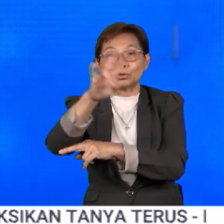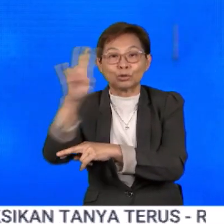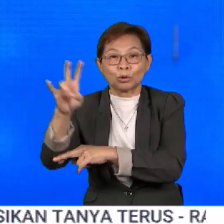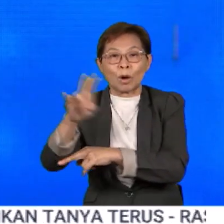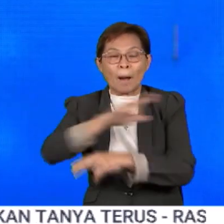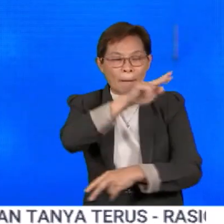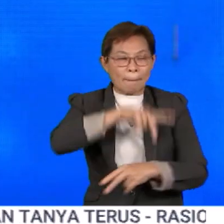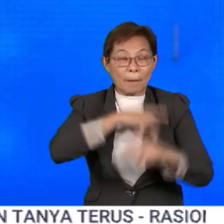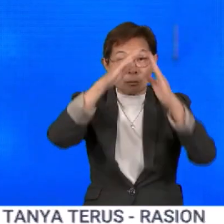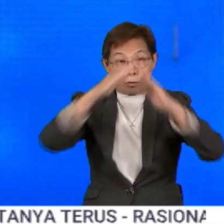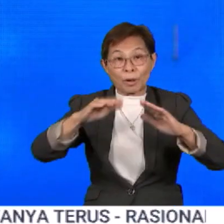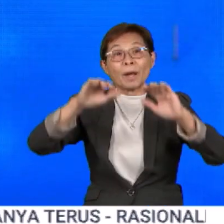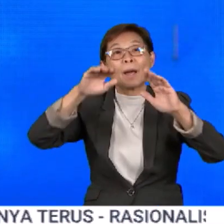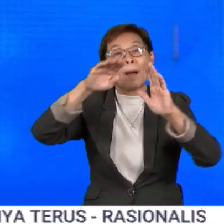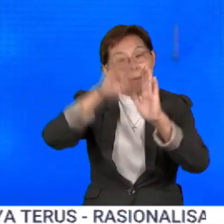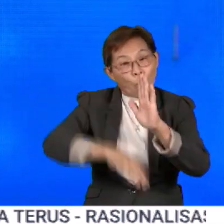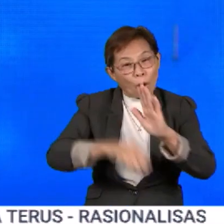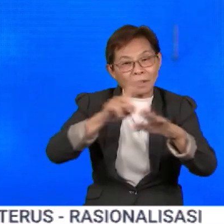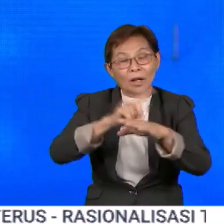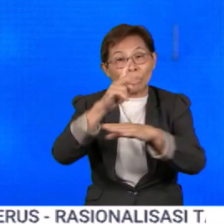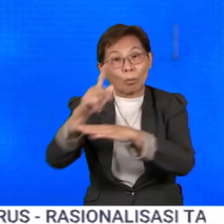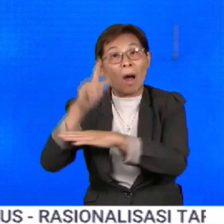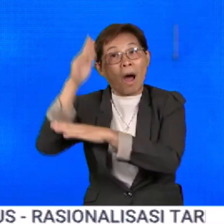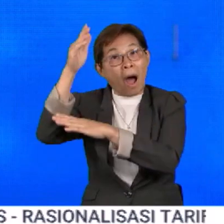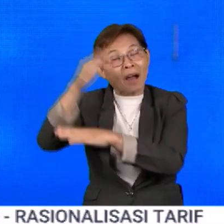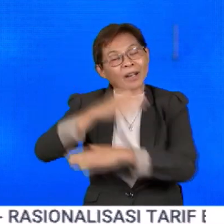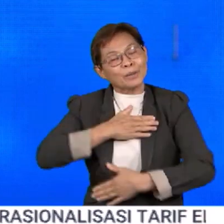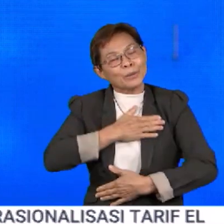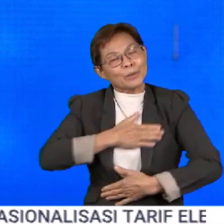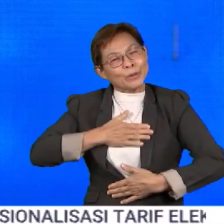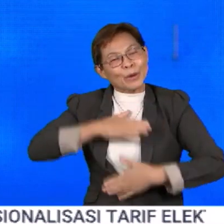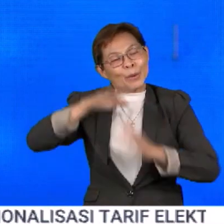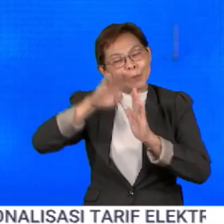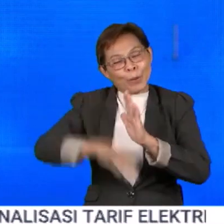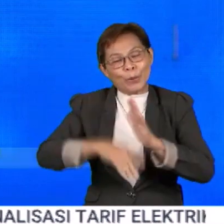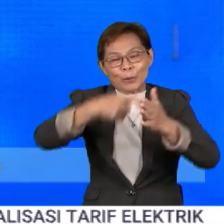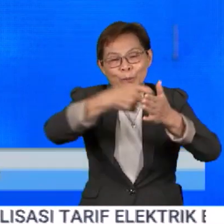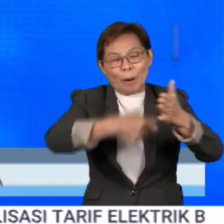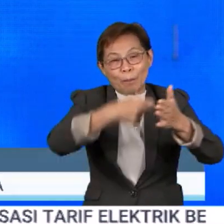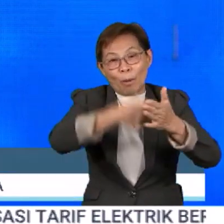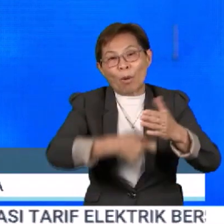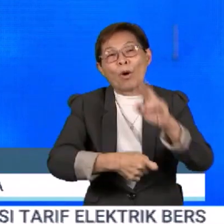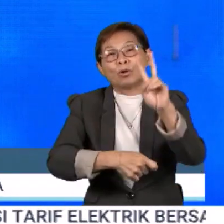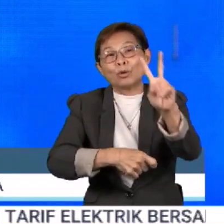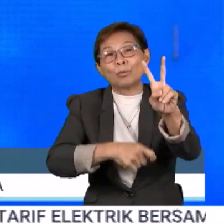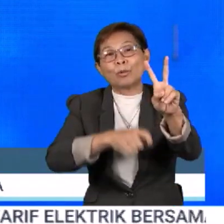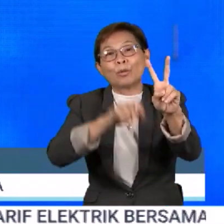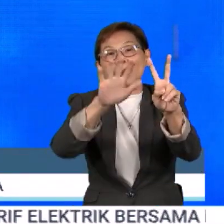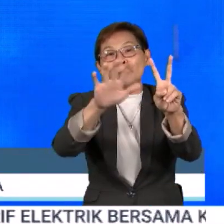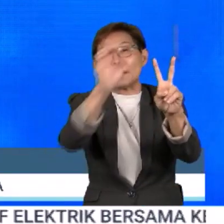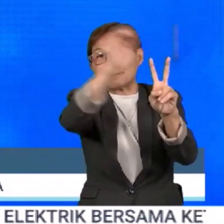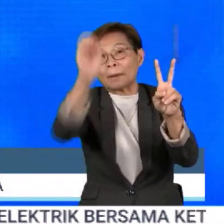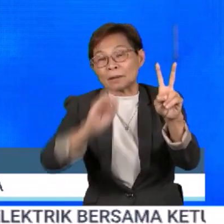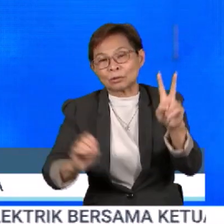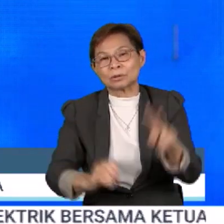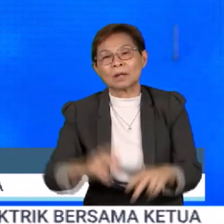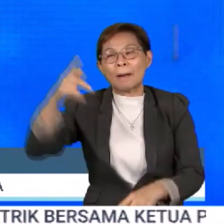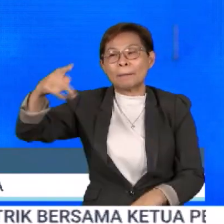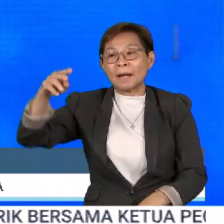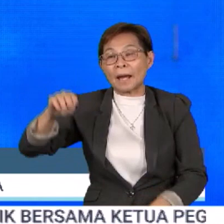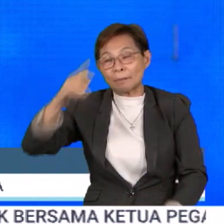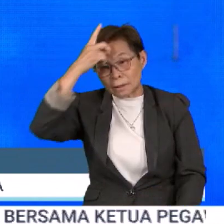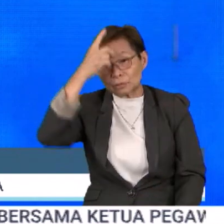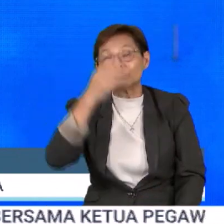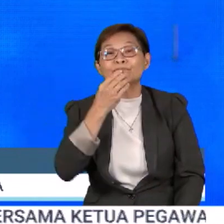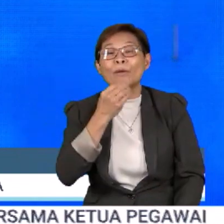25,677 pemilik rumah mampu milik di ibu negara akan menikmati pengurangan cukai sebanyak 25%. Perdana Menteri Dato'